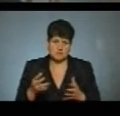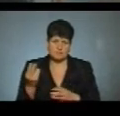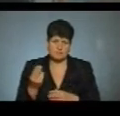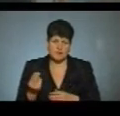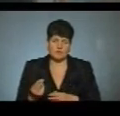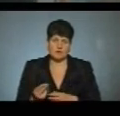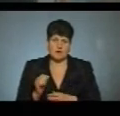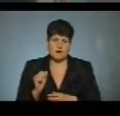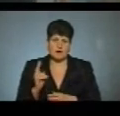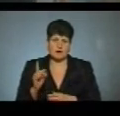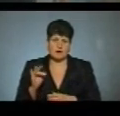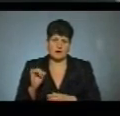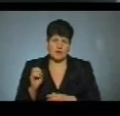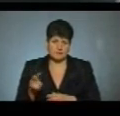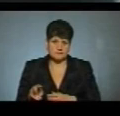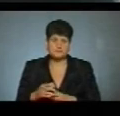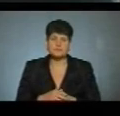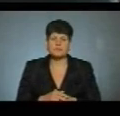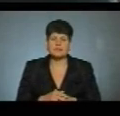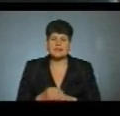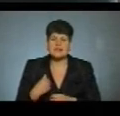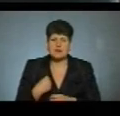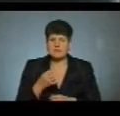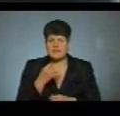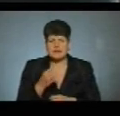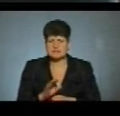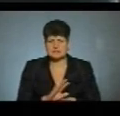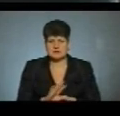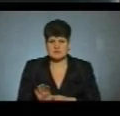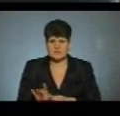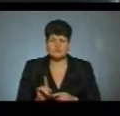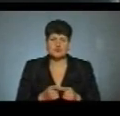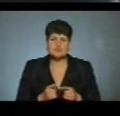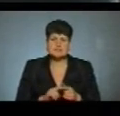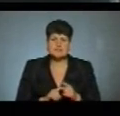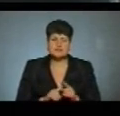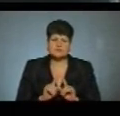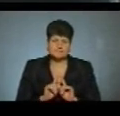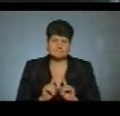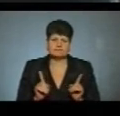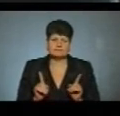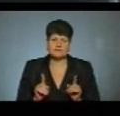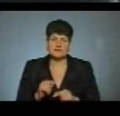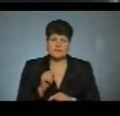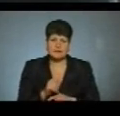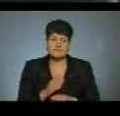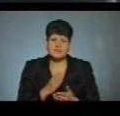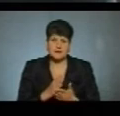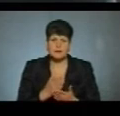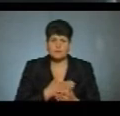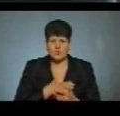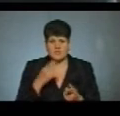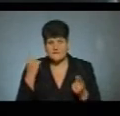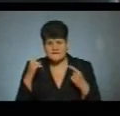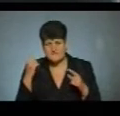малюю акриловими фарбами. Я б не сказав, що це щось таке виділене. Там є і моя